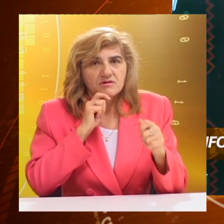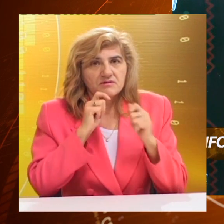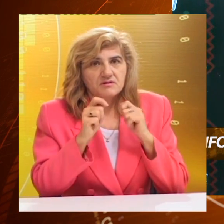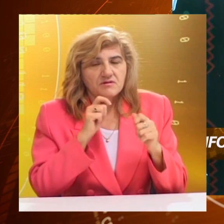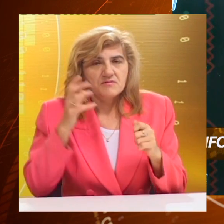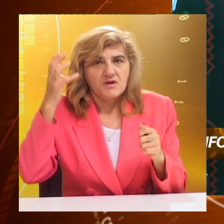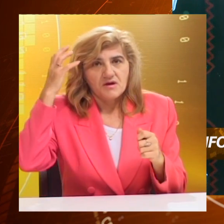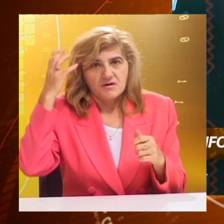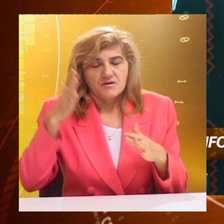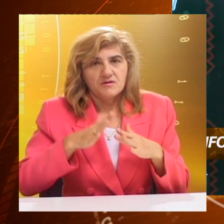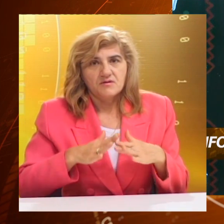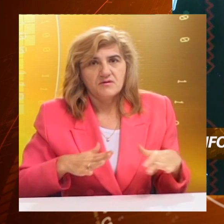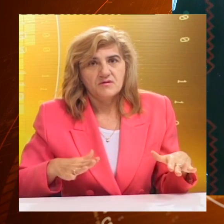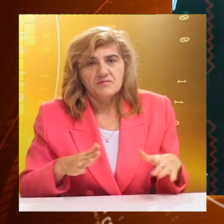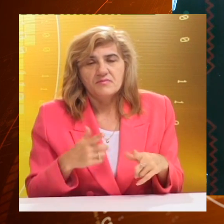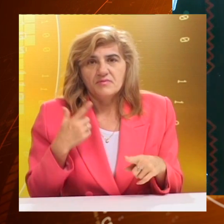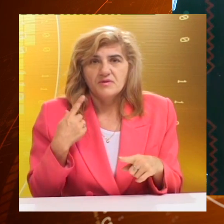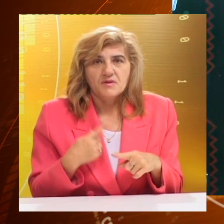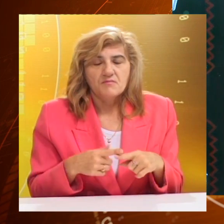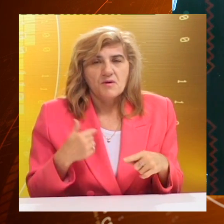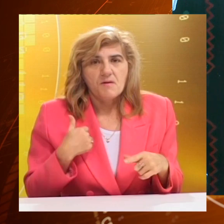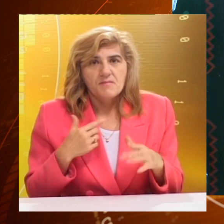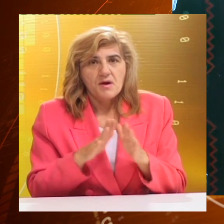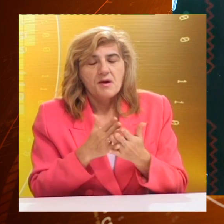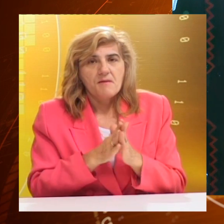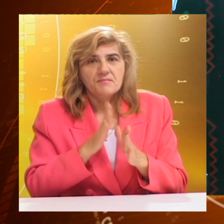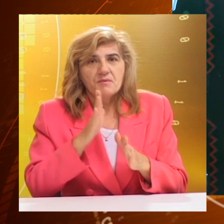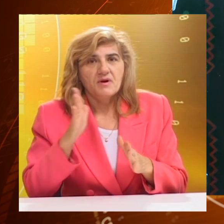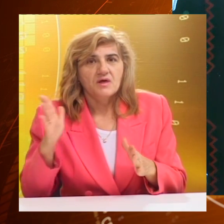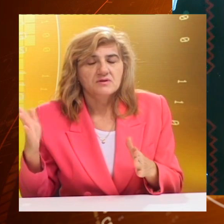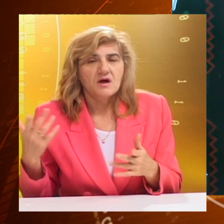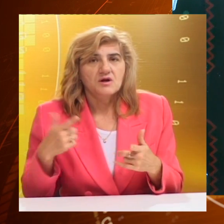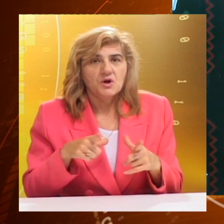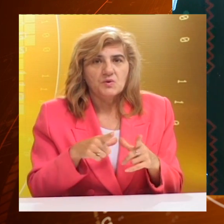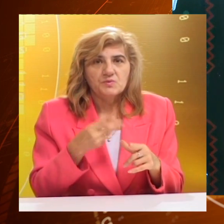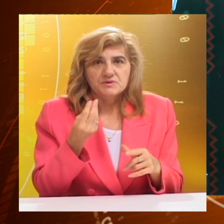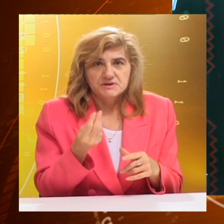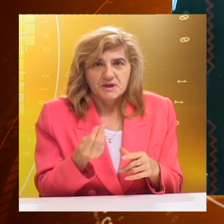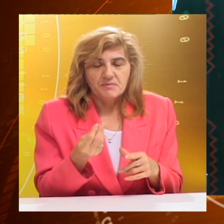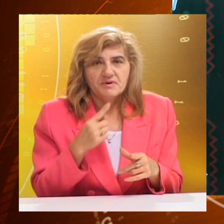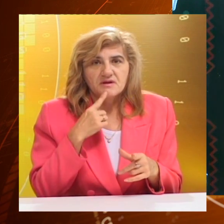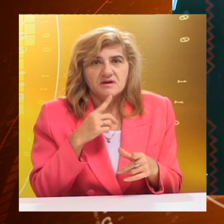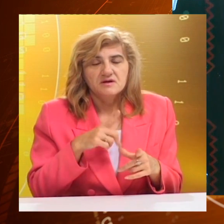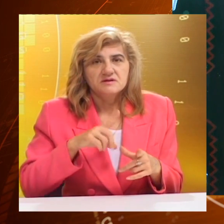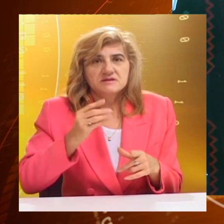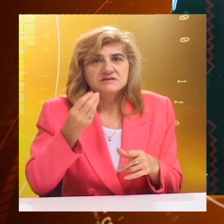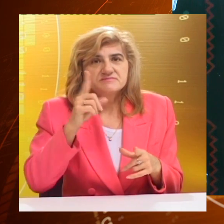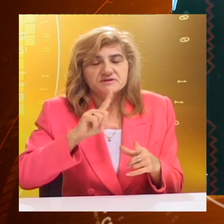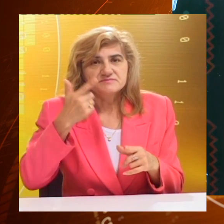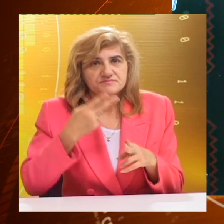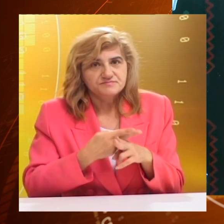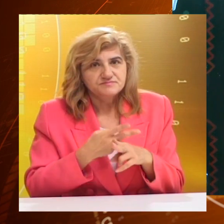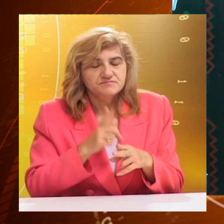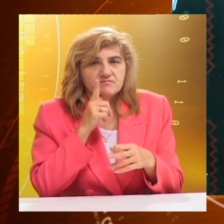ovim ugovorom krunisali našu saradnju, jer naime mi bibliotekari u Srbiji i